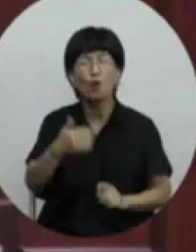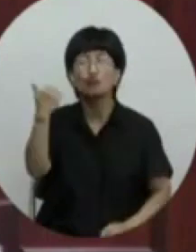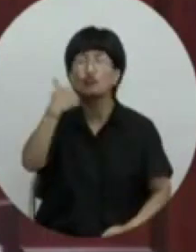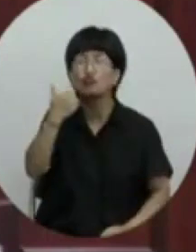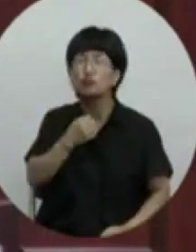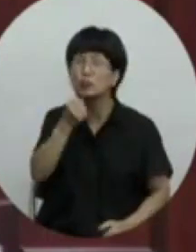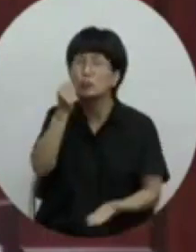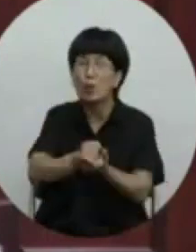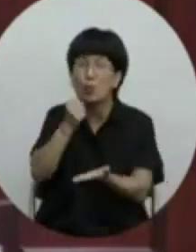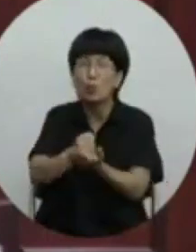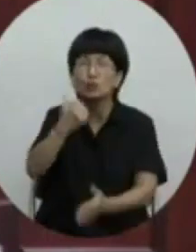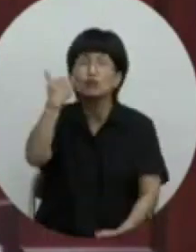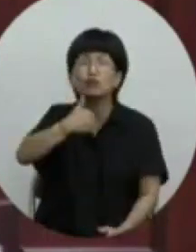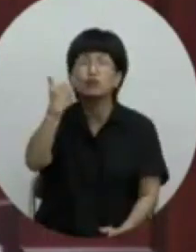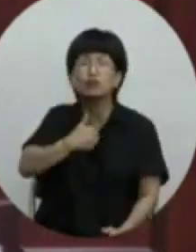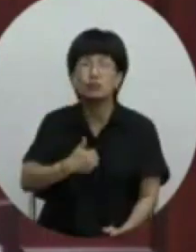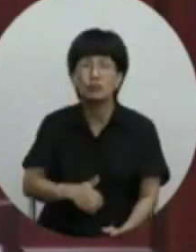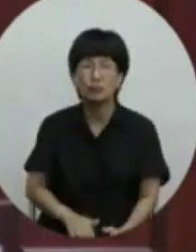하소연해야 합니까?